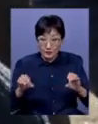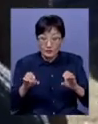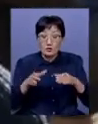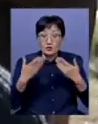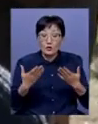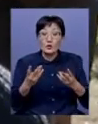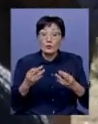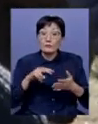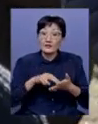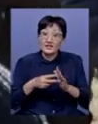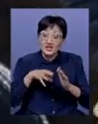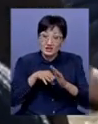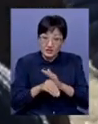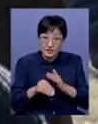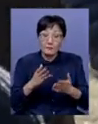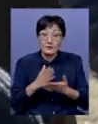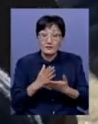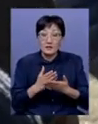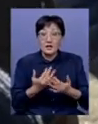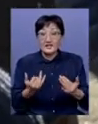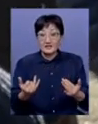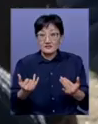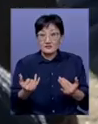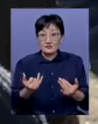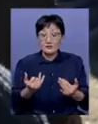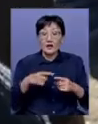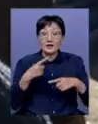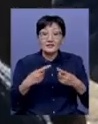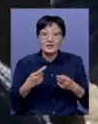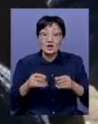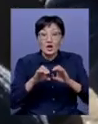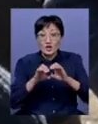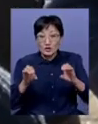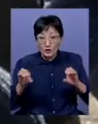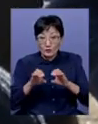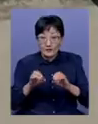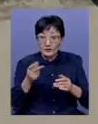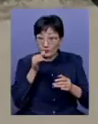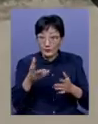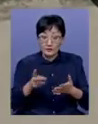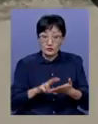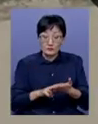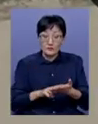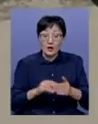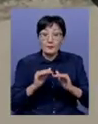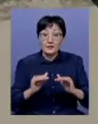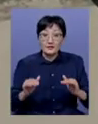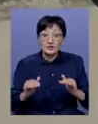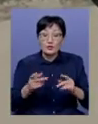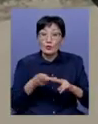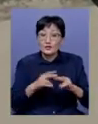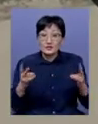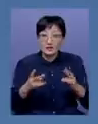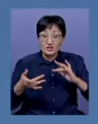бар, планда бар. Сондықтан мен қазір мынау айтқан турбасын қосып та алмай отырмын. Ол аздай балаларға ауадай